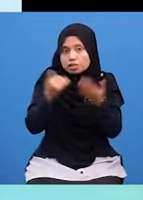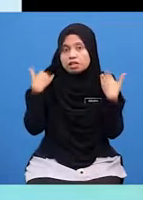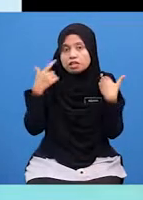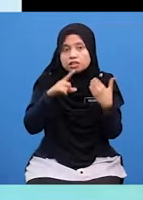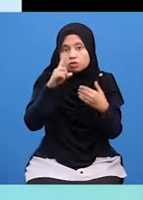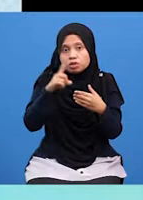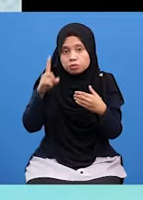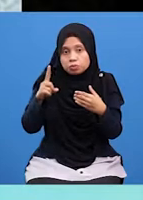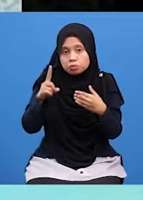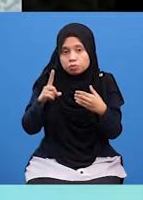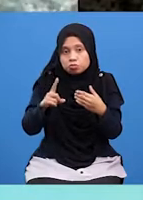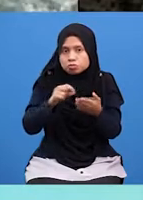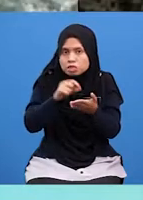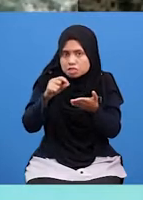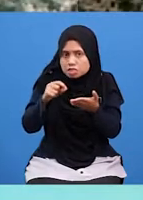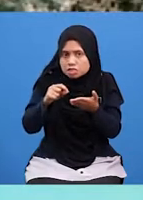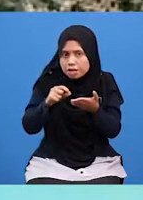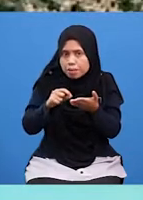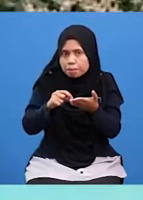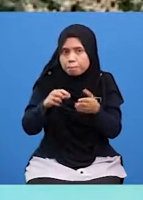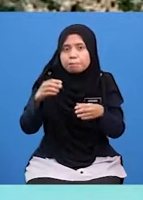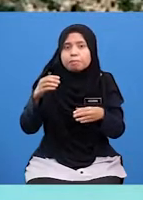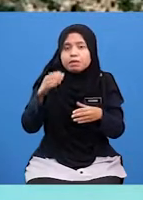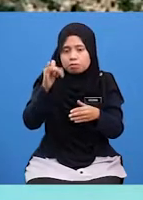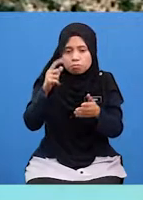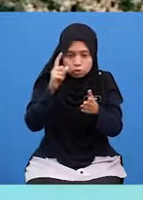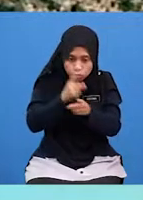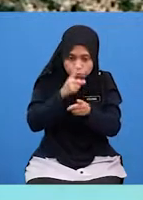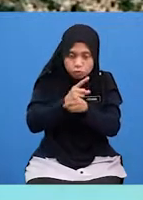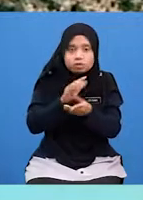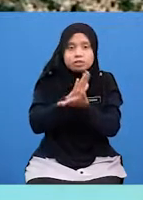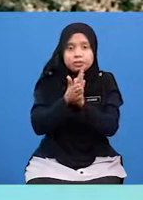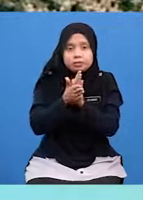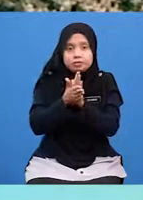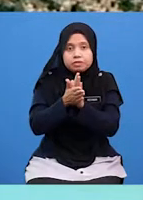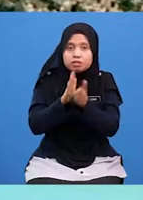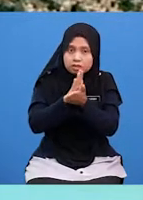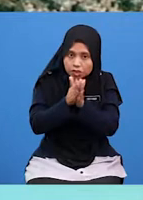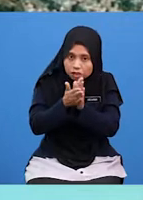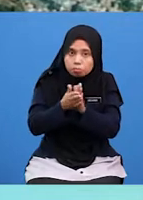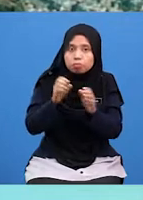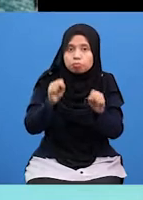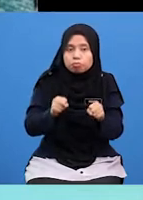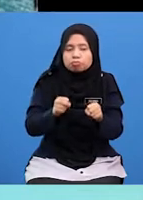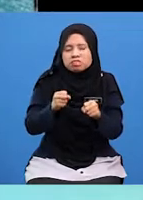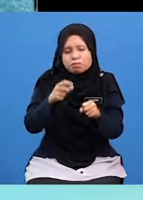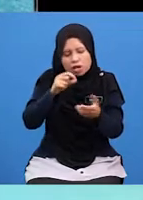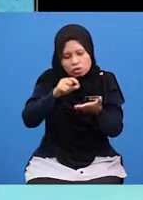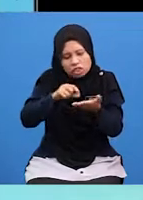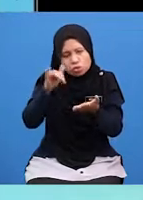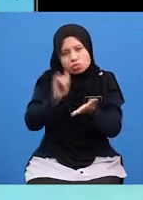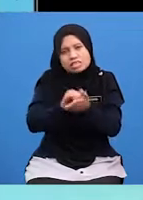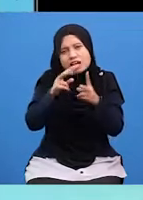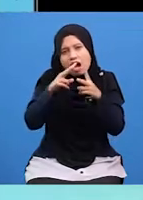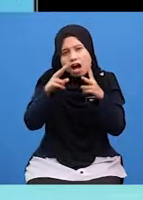merupakan satu-satunya karya pengembaraan Arab yang terbukti kesahihannya. Oleh itu, dapatlah disimpulkan bahawa karya ini sangat